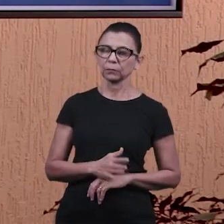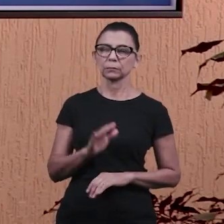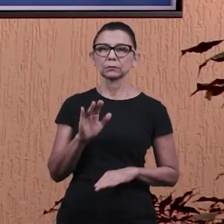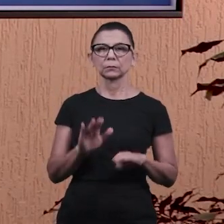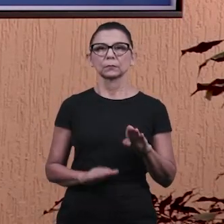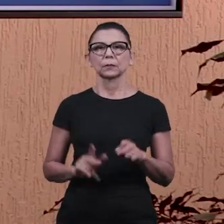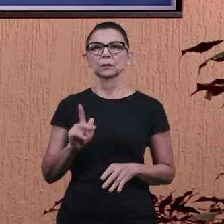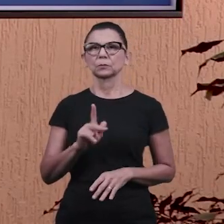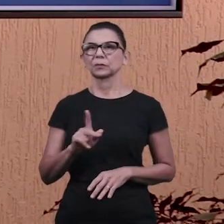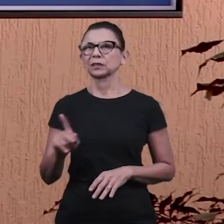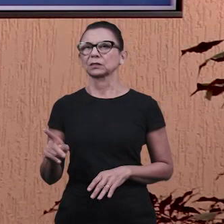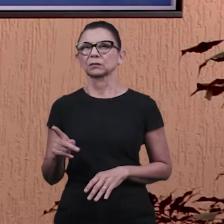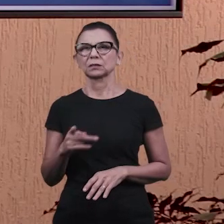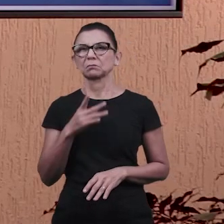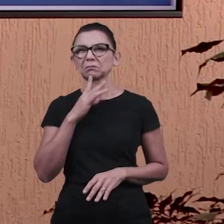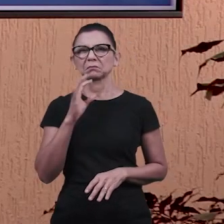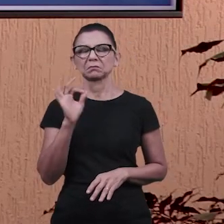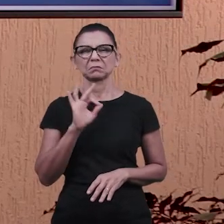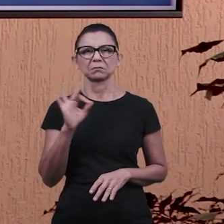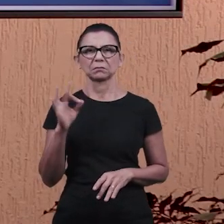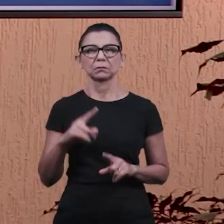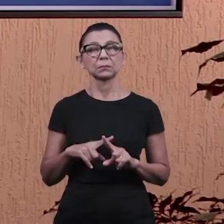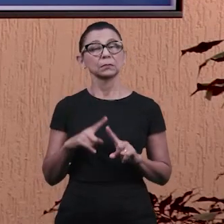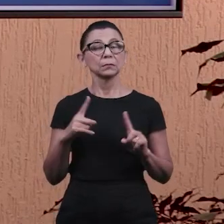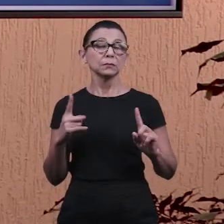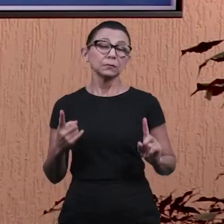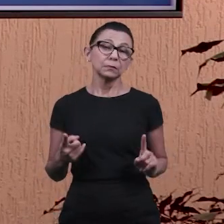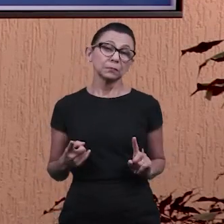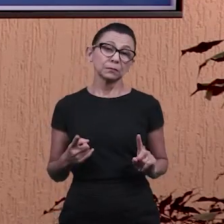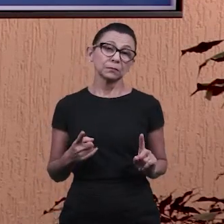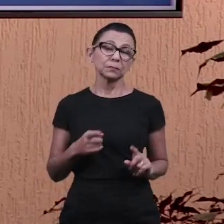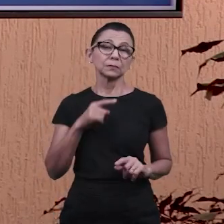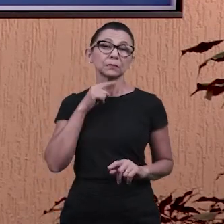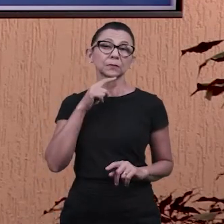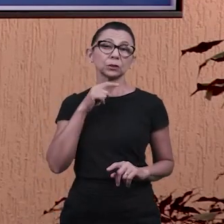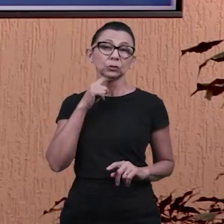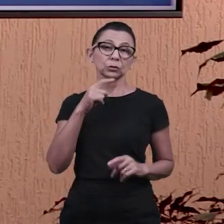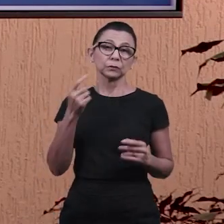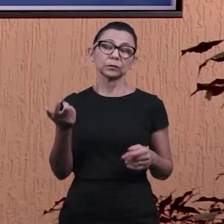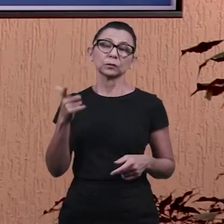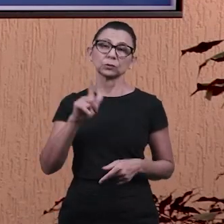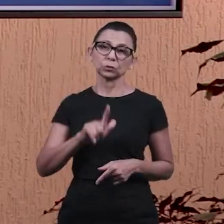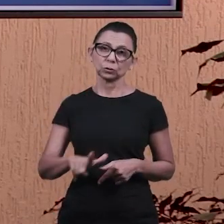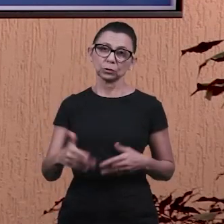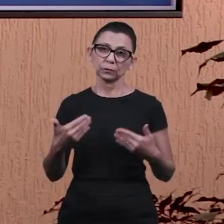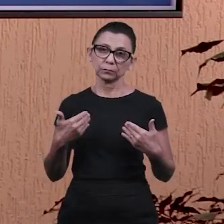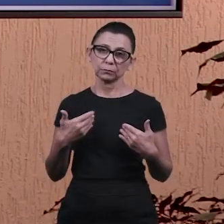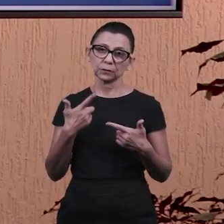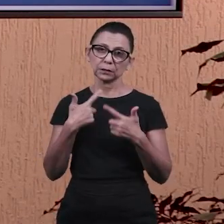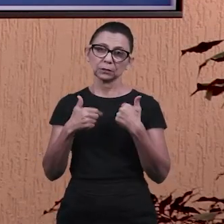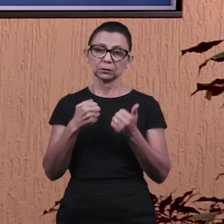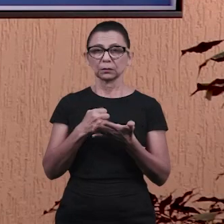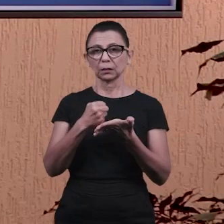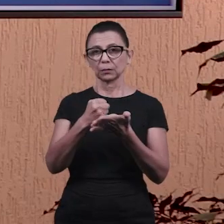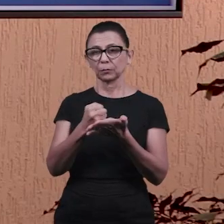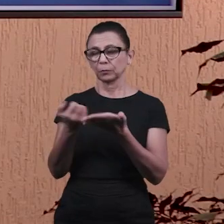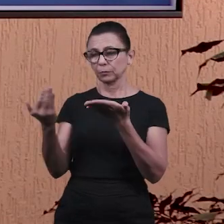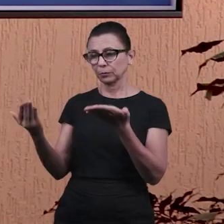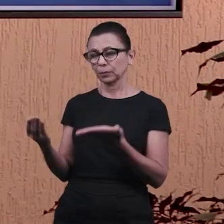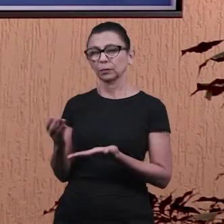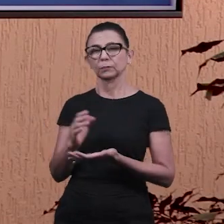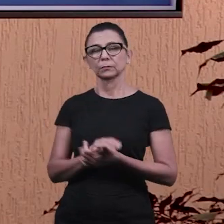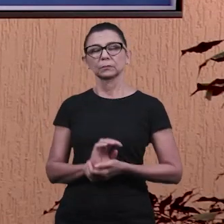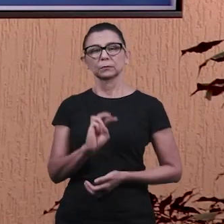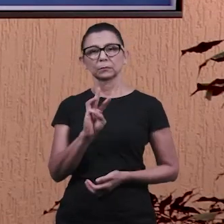Les professeurs peut-être n'ont pas entendu parler de cela, mais s'il y a des doutes, nous mettons à votre disposition dans